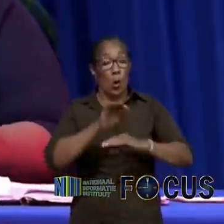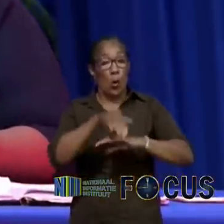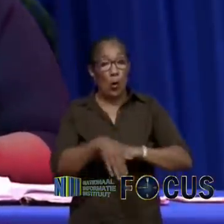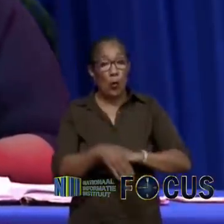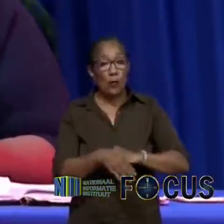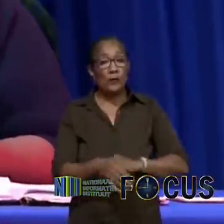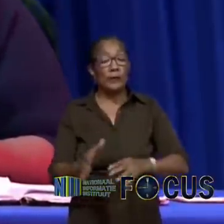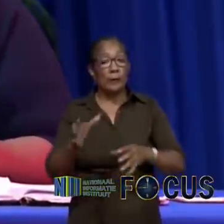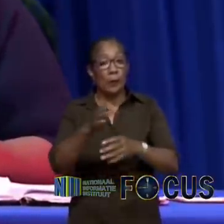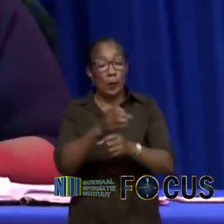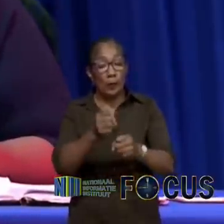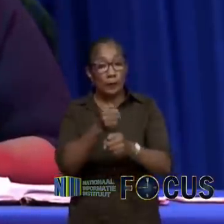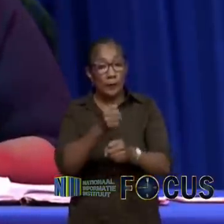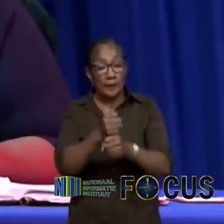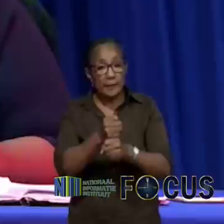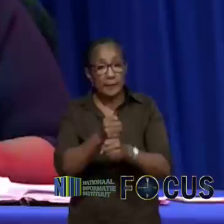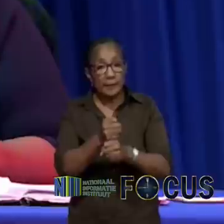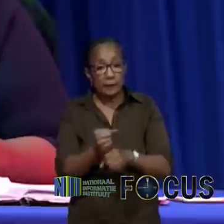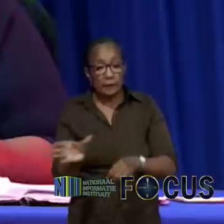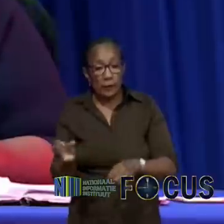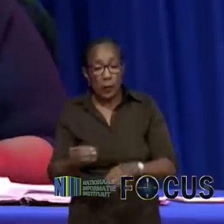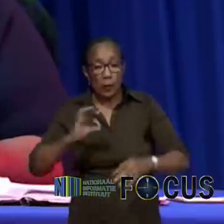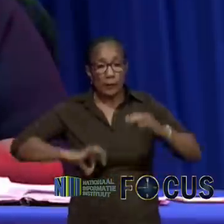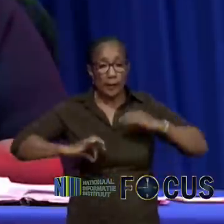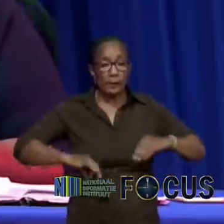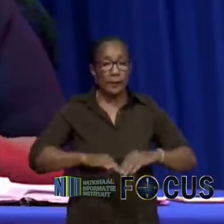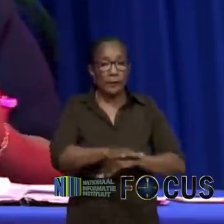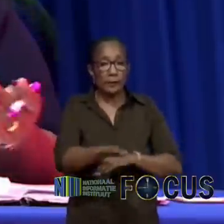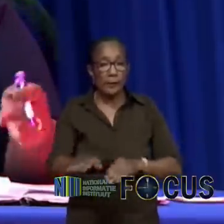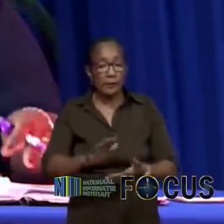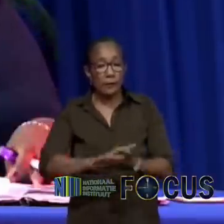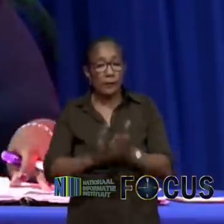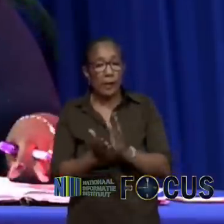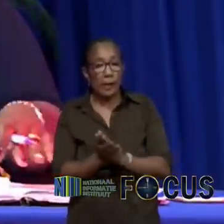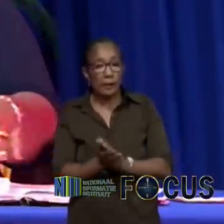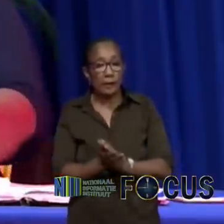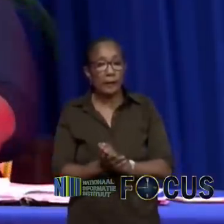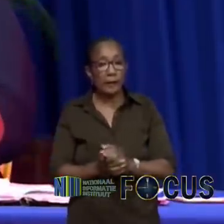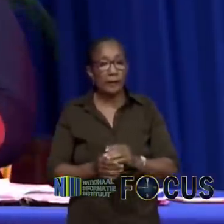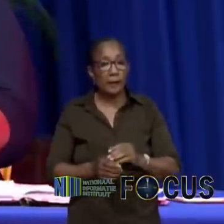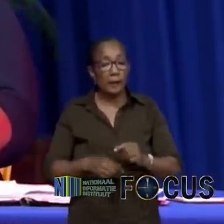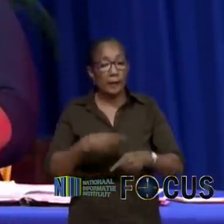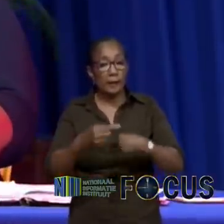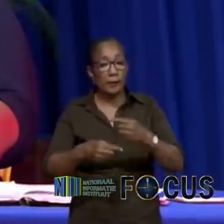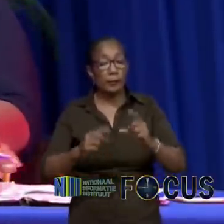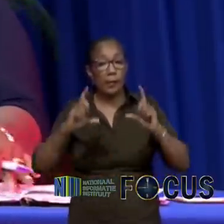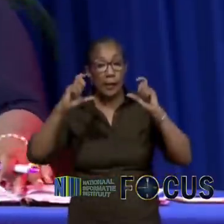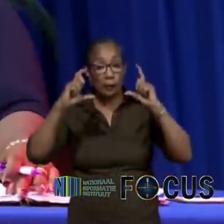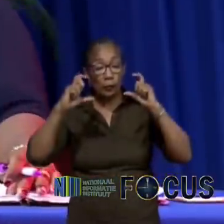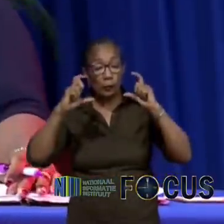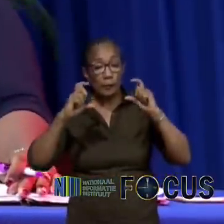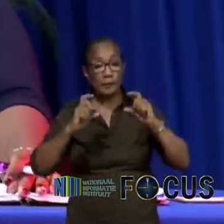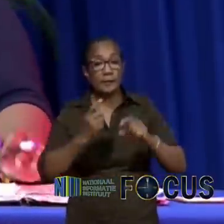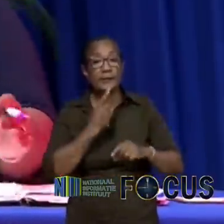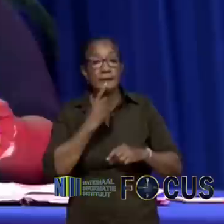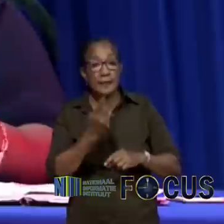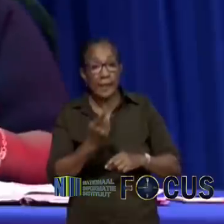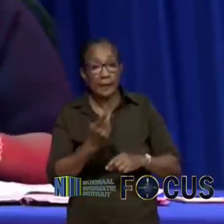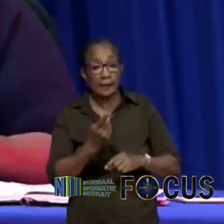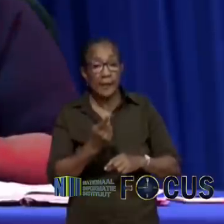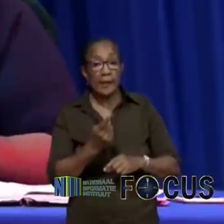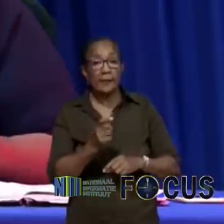betrekking tot de essentiële diensten vanuit het ministerie van Handel, Industrie en Toerisme mag ik u aangeven dat